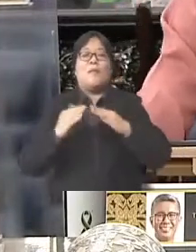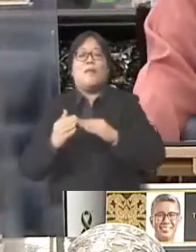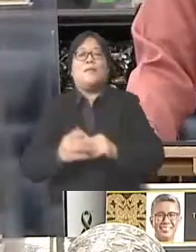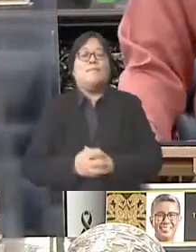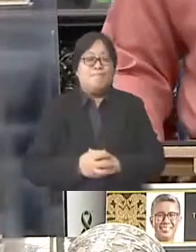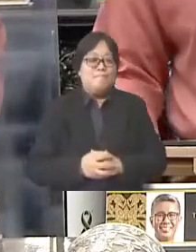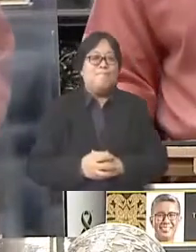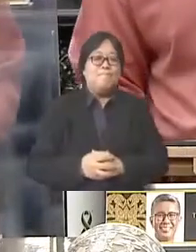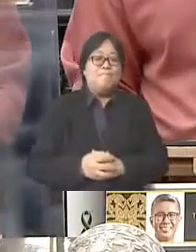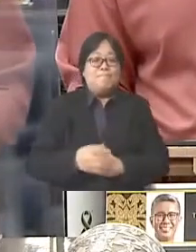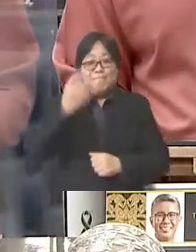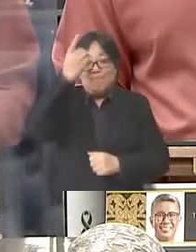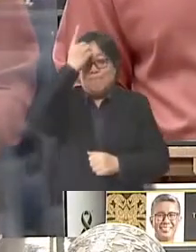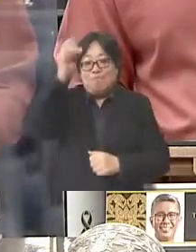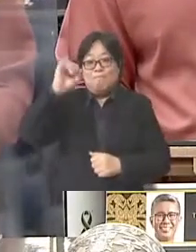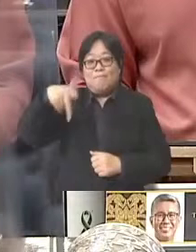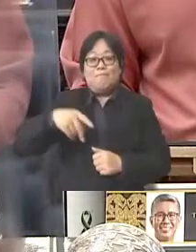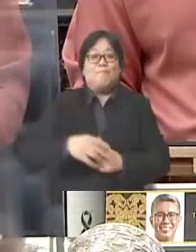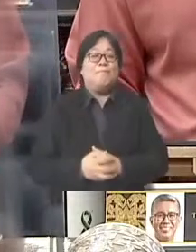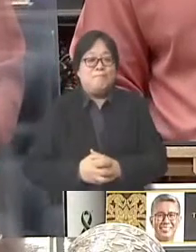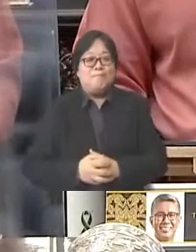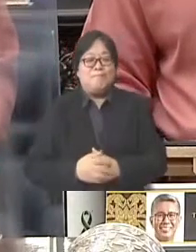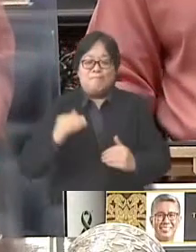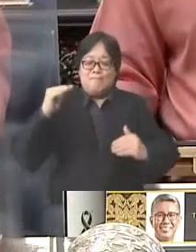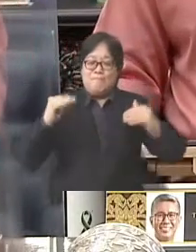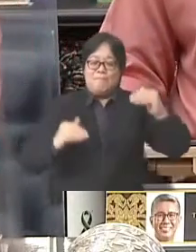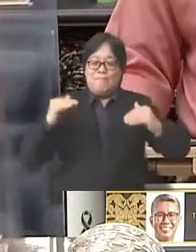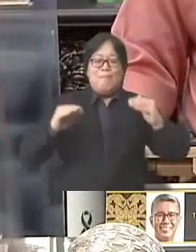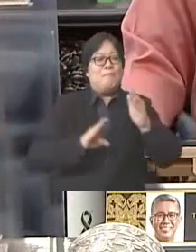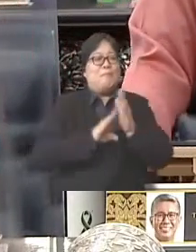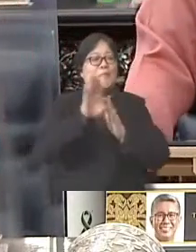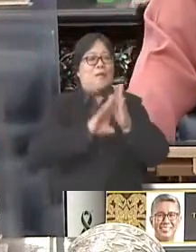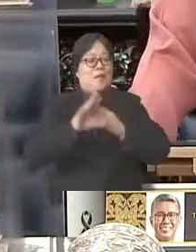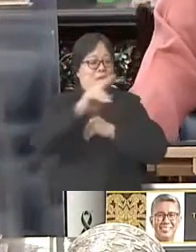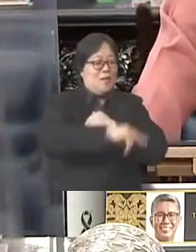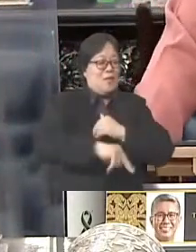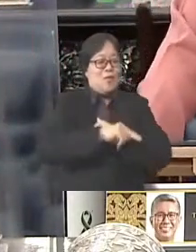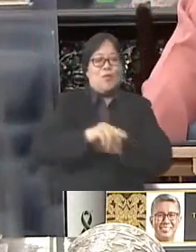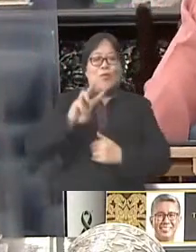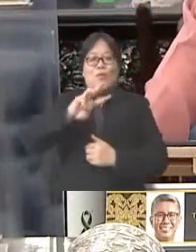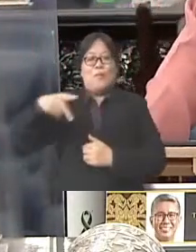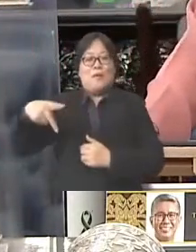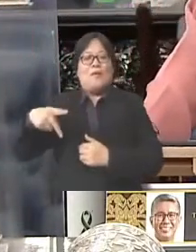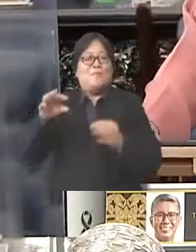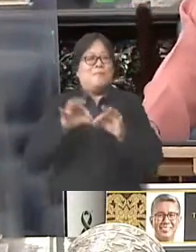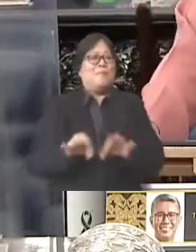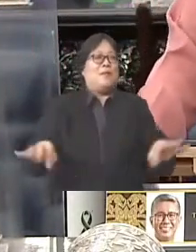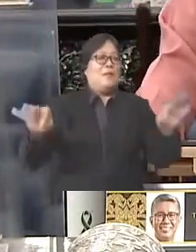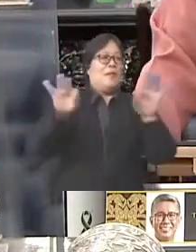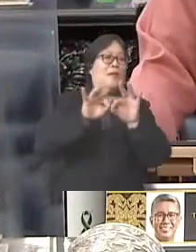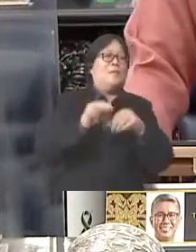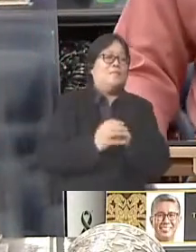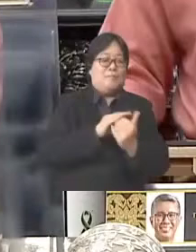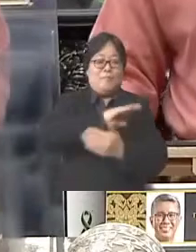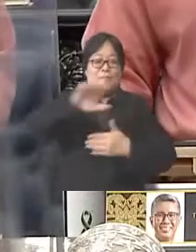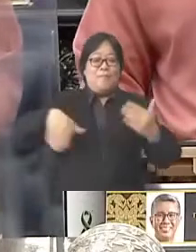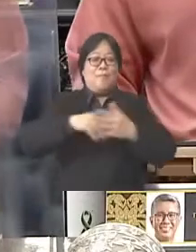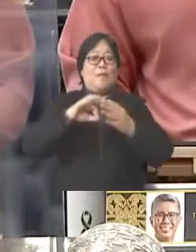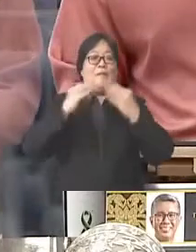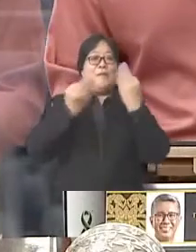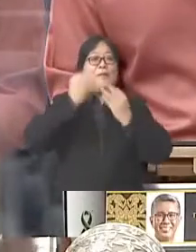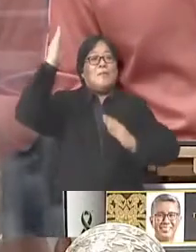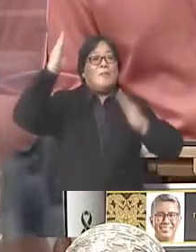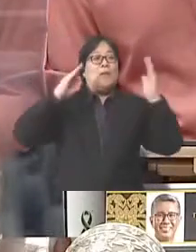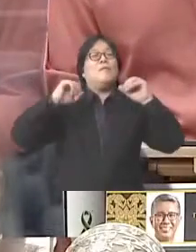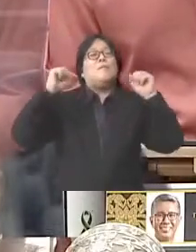Manda tatonya betul keseimbangan pembangunan antara negeri dan wilayah adalah penting bagi memastikan semua ahli